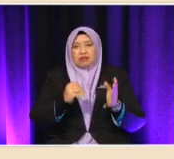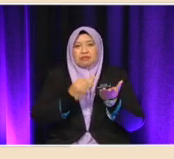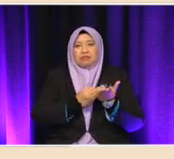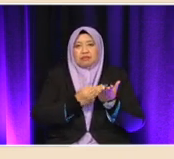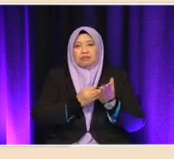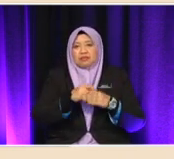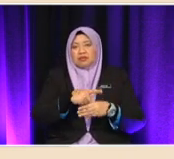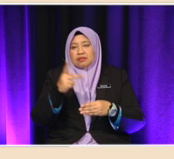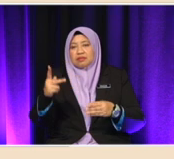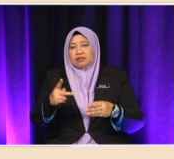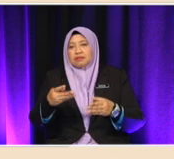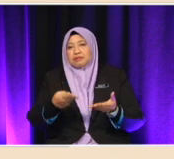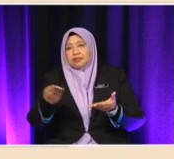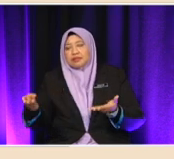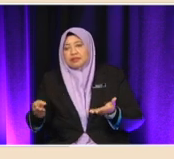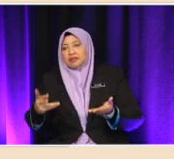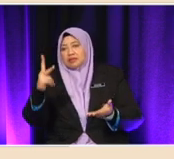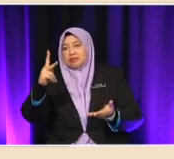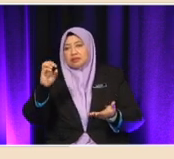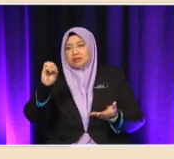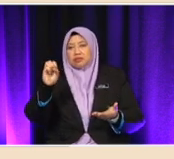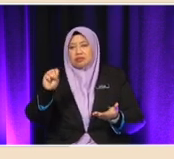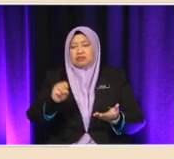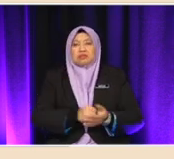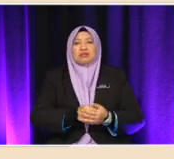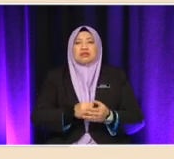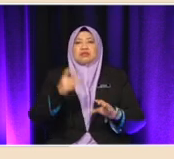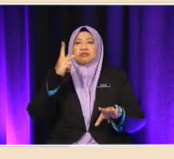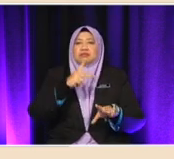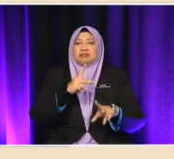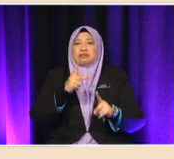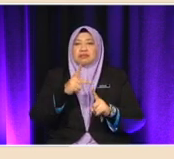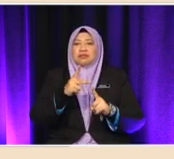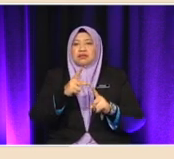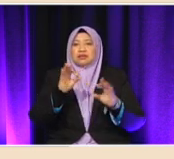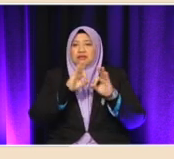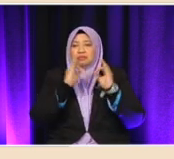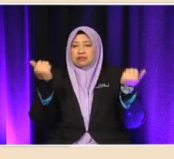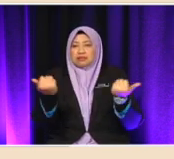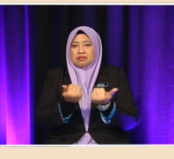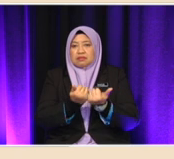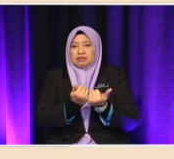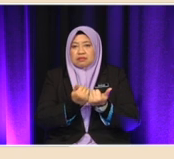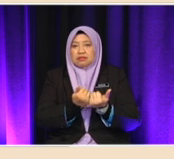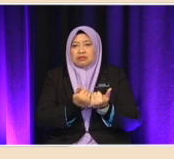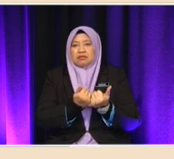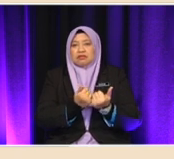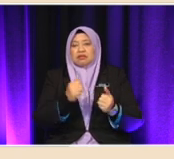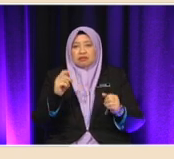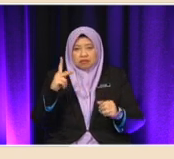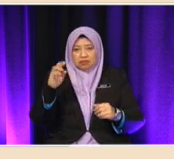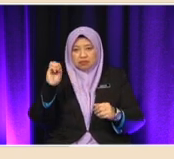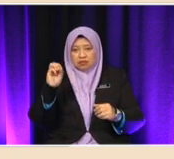Firma tersebut apabila harga faktur sebagai contoh apabila harga bahan mentah meningkat sudah pasti kos yang